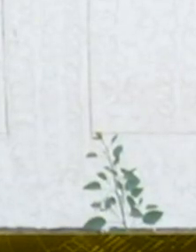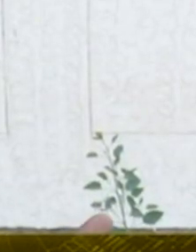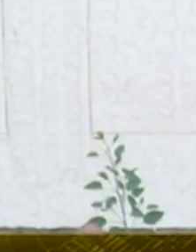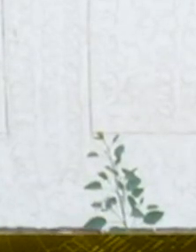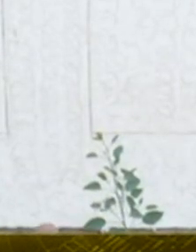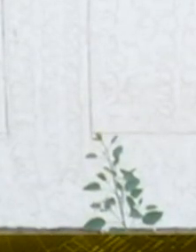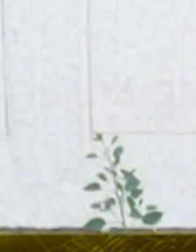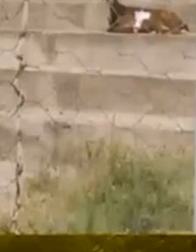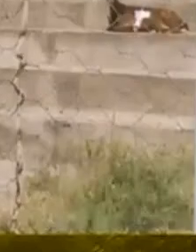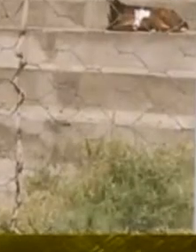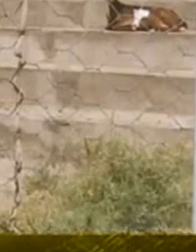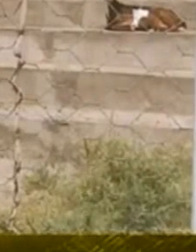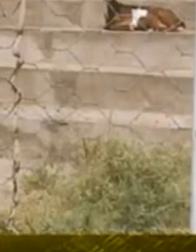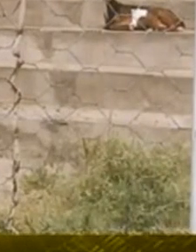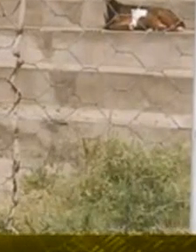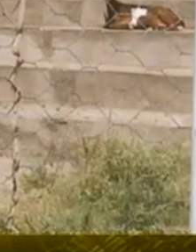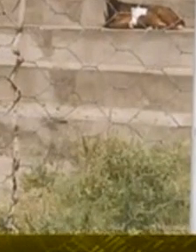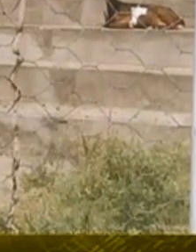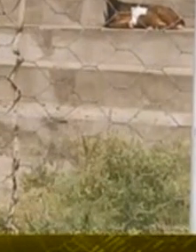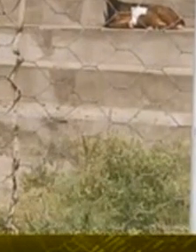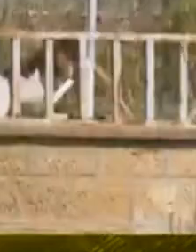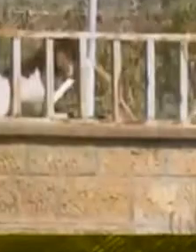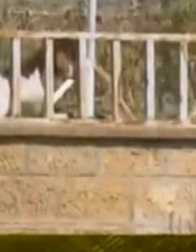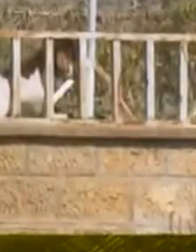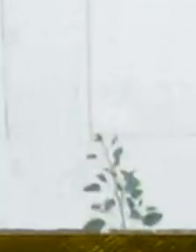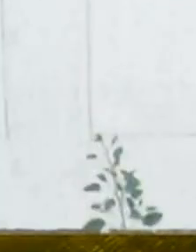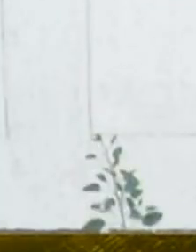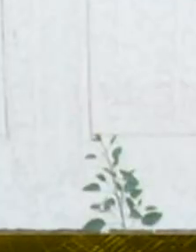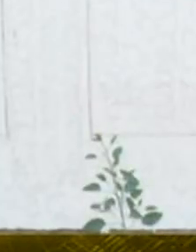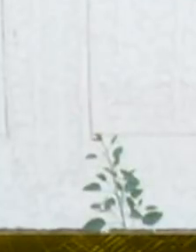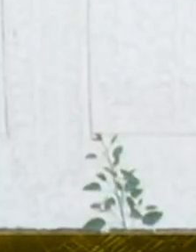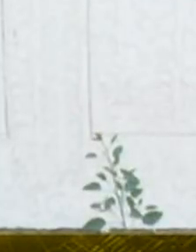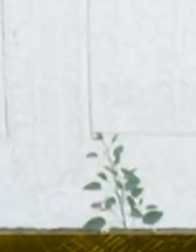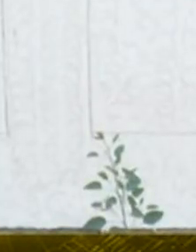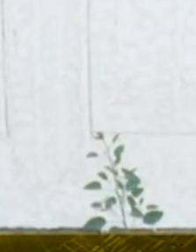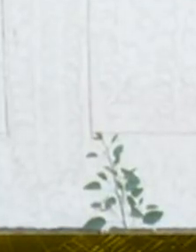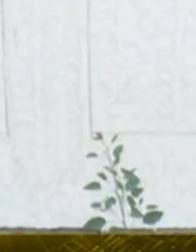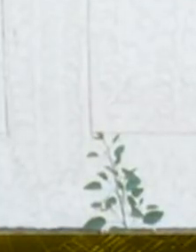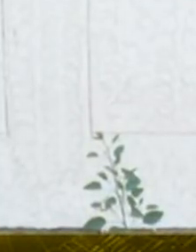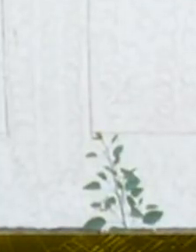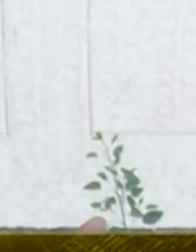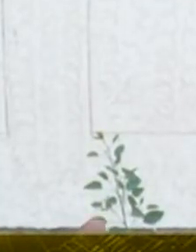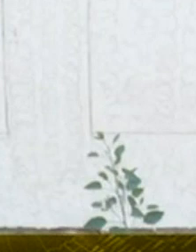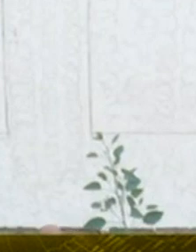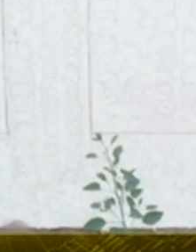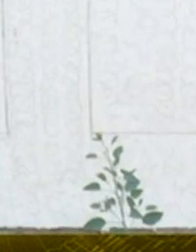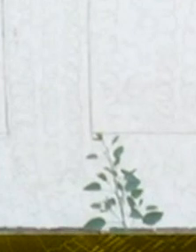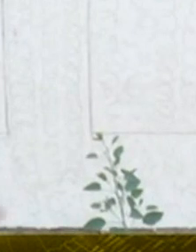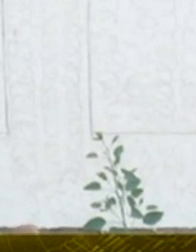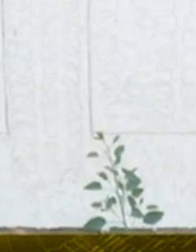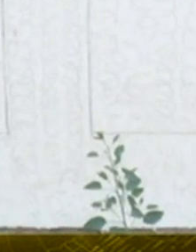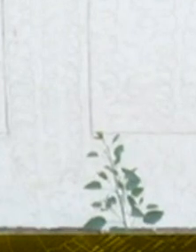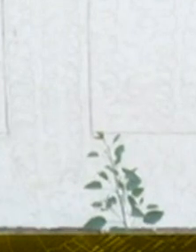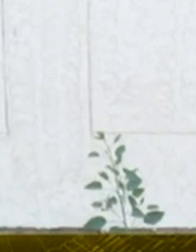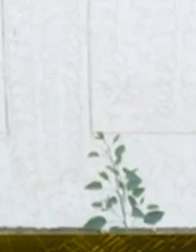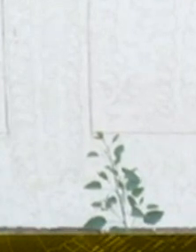اصواتا سبورت تغراي نكين السناد انقفات كويننا يلوم كتمانا هام كتما مالتيو تو شغرو